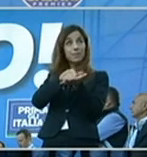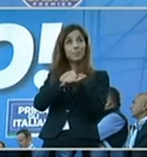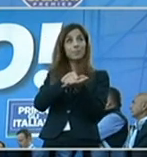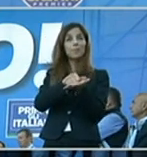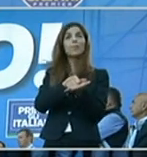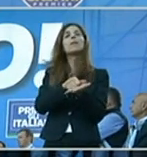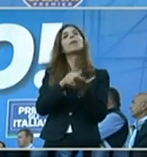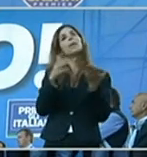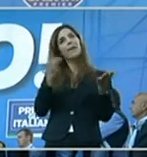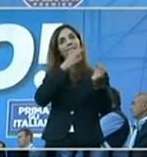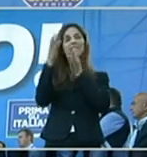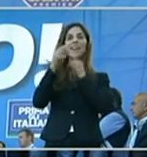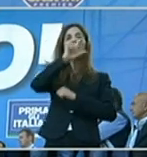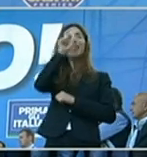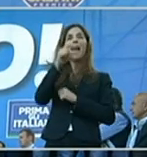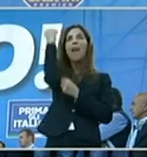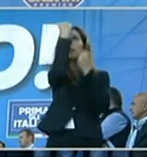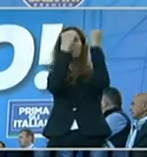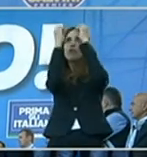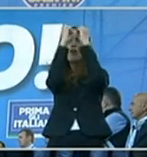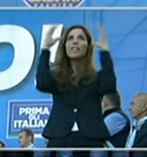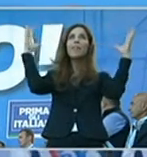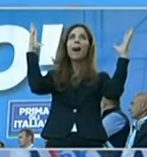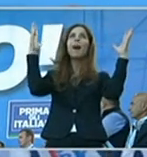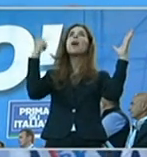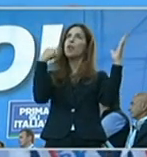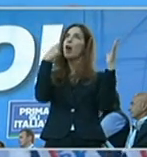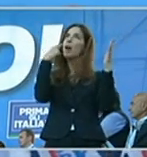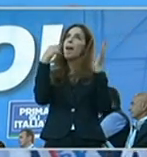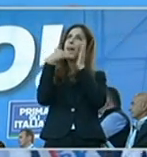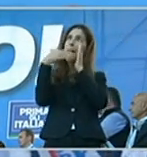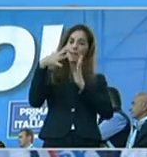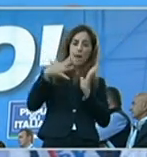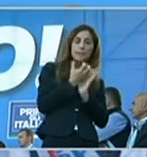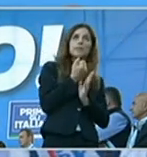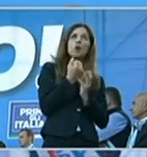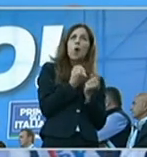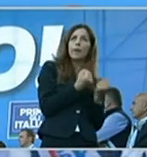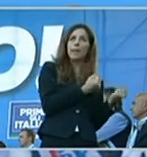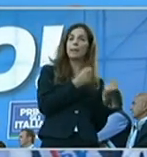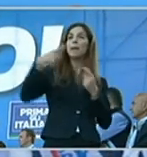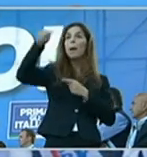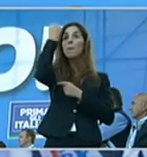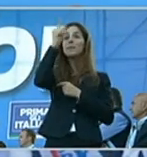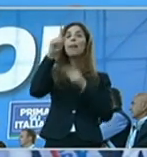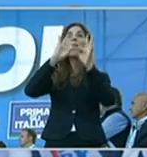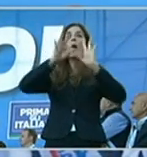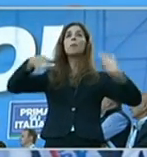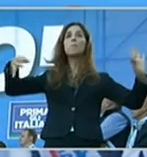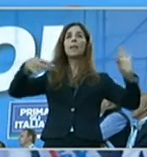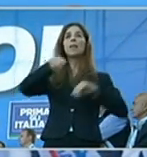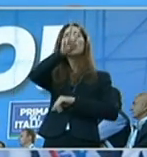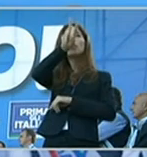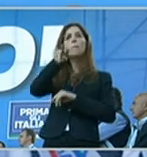E quindi l'Italia che sogna è quella che abbiamo portato a casa con concretezza. Pensate alle Olimpiadi del